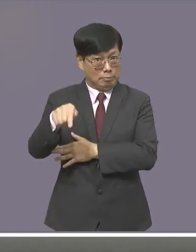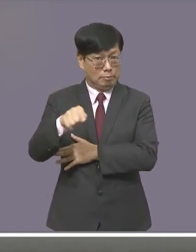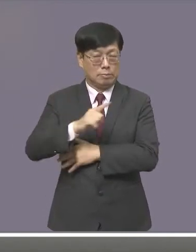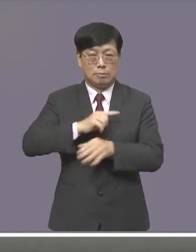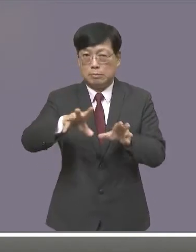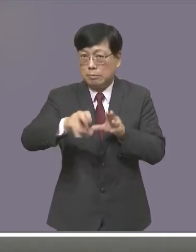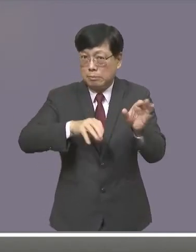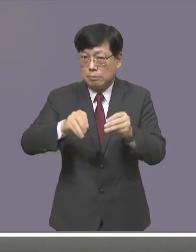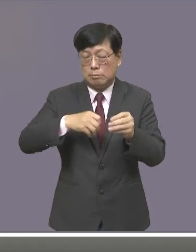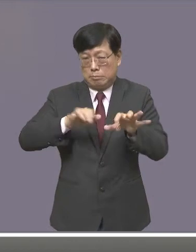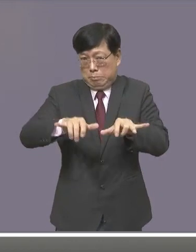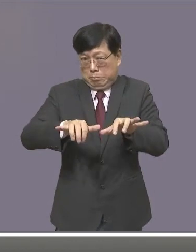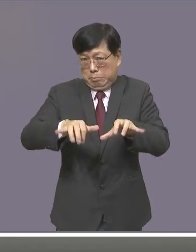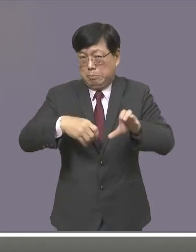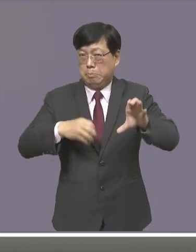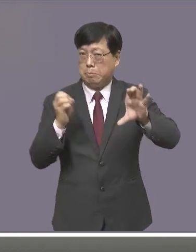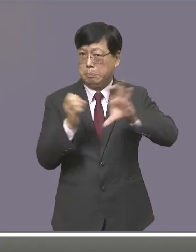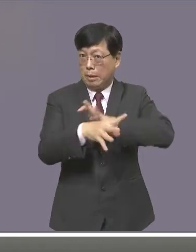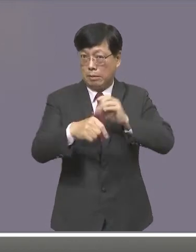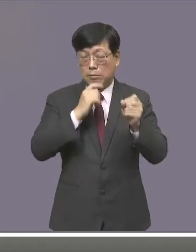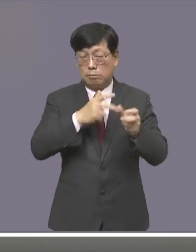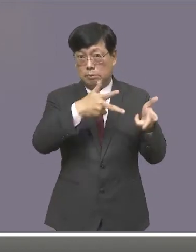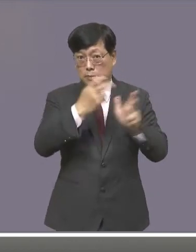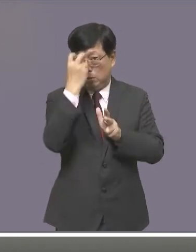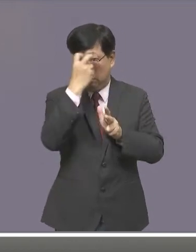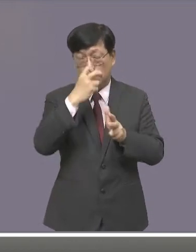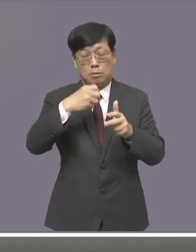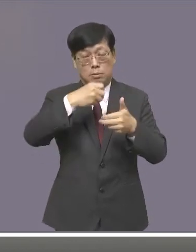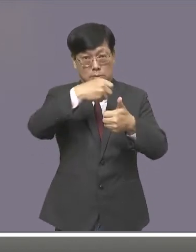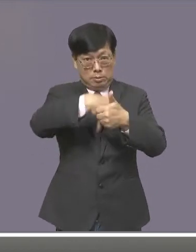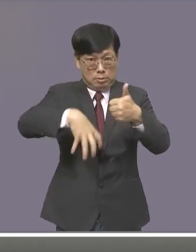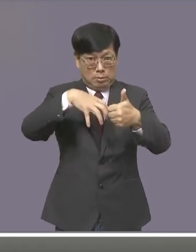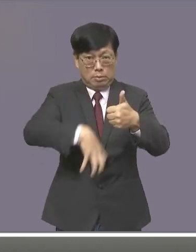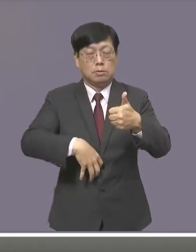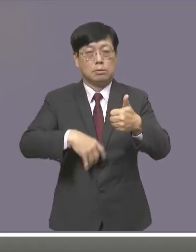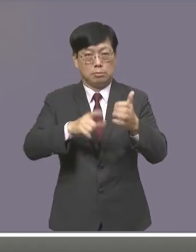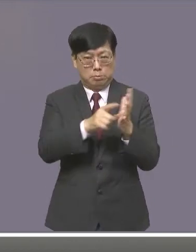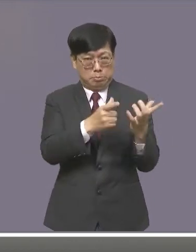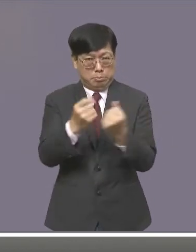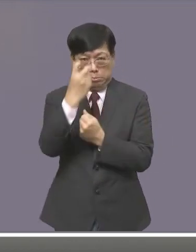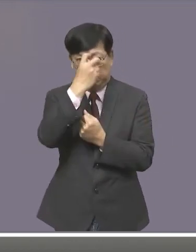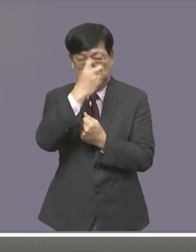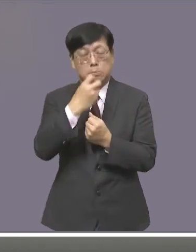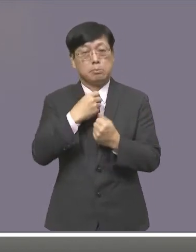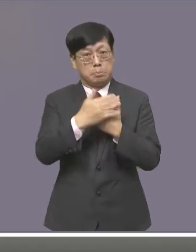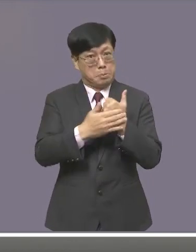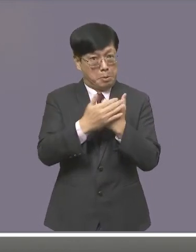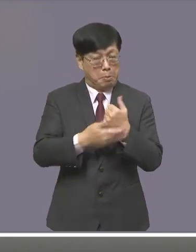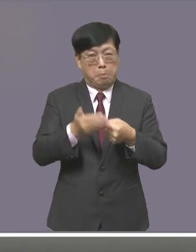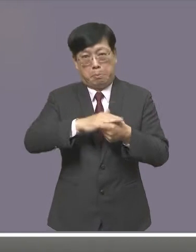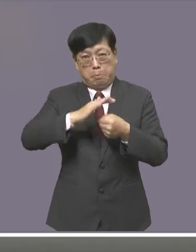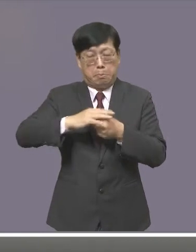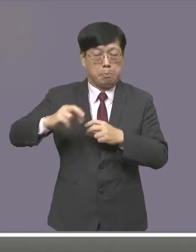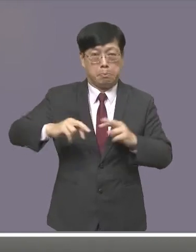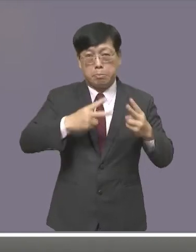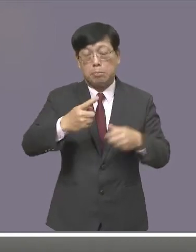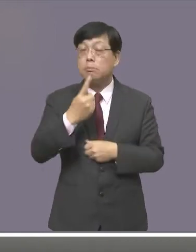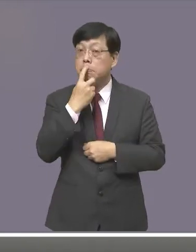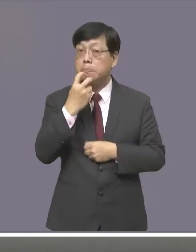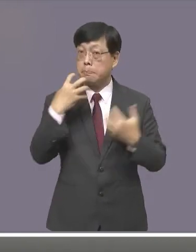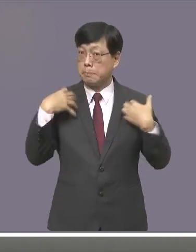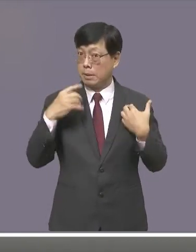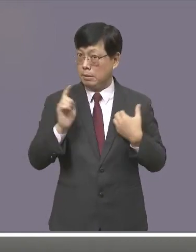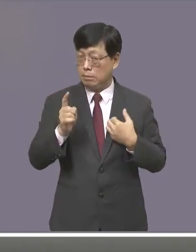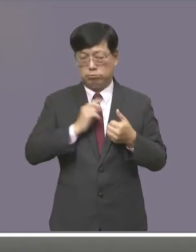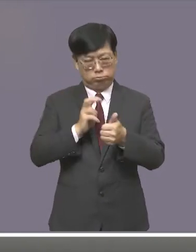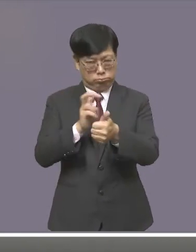料建入这个我们的桥管资讯系统以后，要做相关的一个定期的检测、维修跟补强。那中央呢，要做相